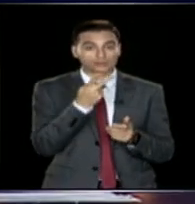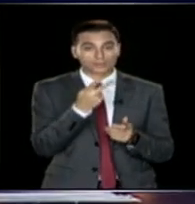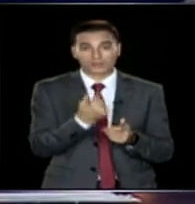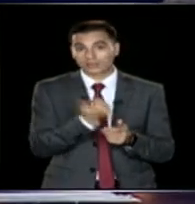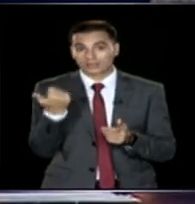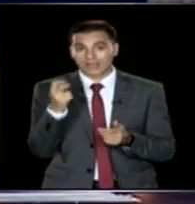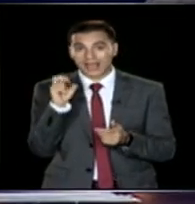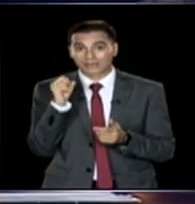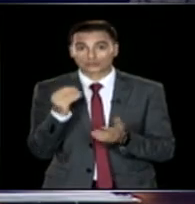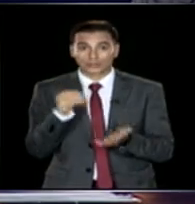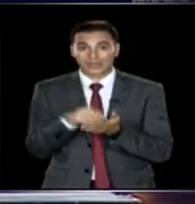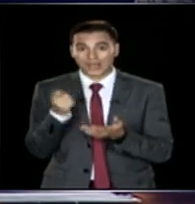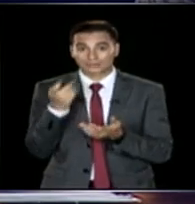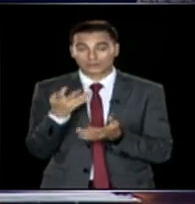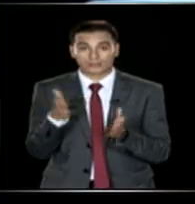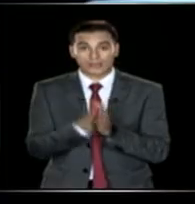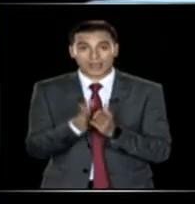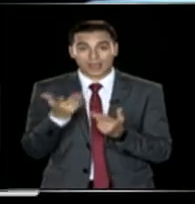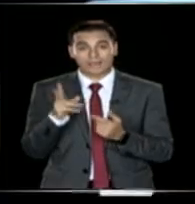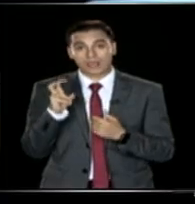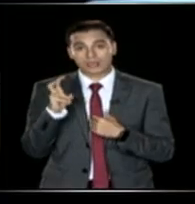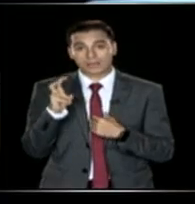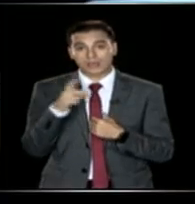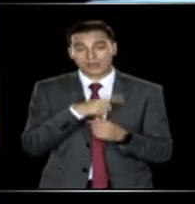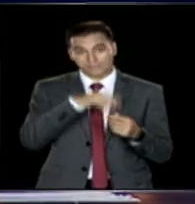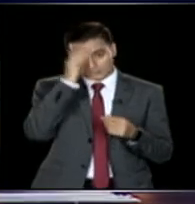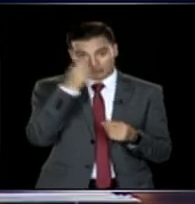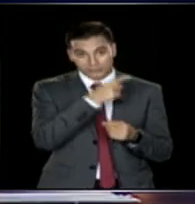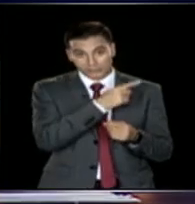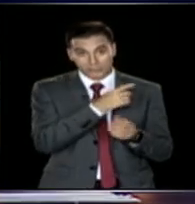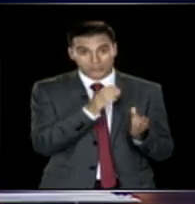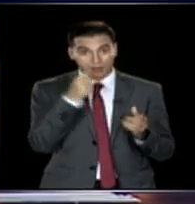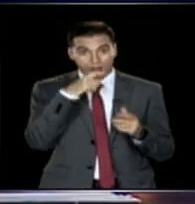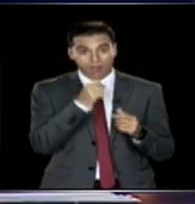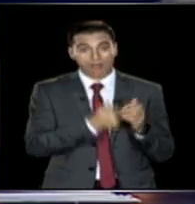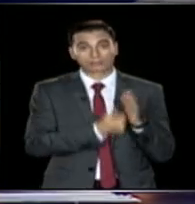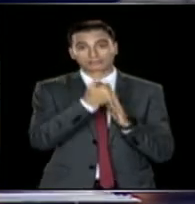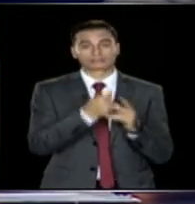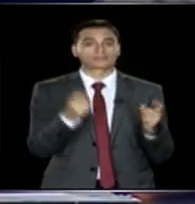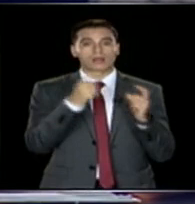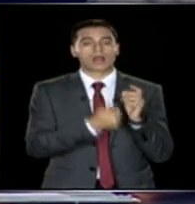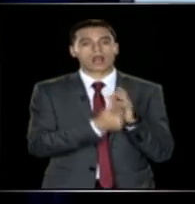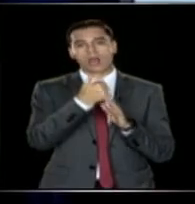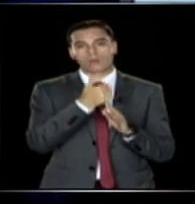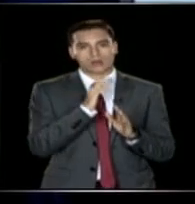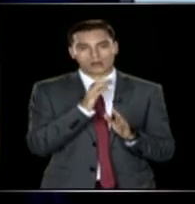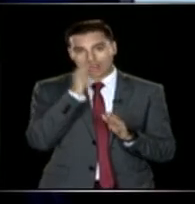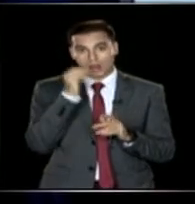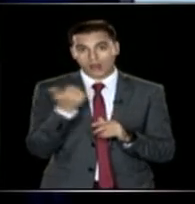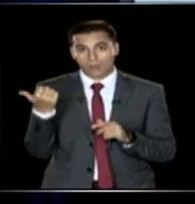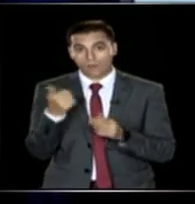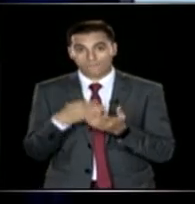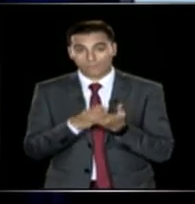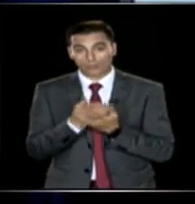175 أول المجموعة، ضمنتوا تأهل لدور الثمانية. البوصلة